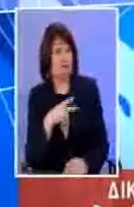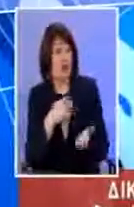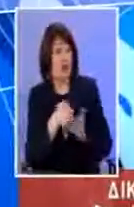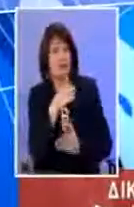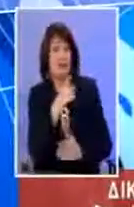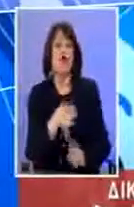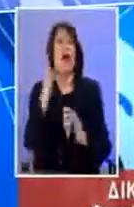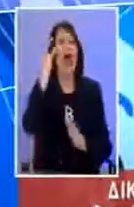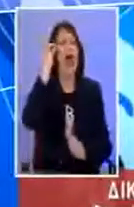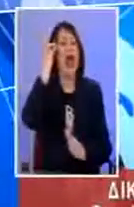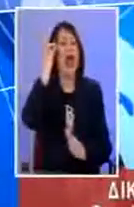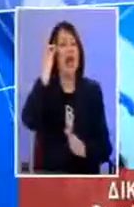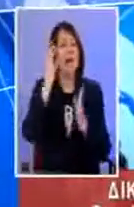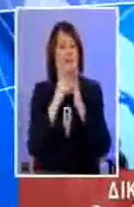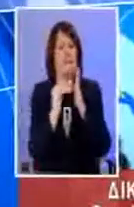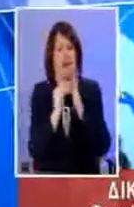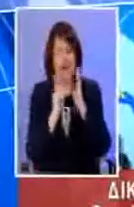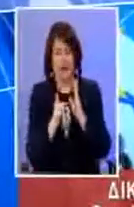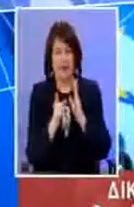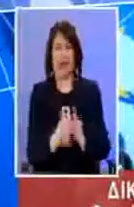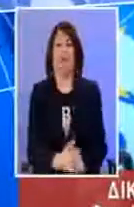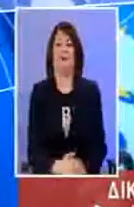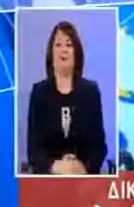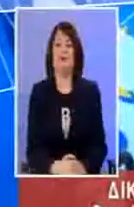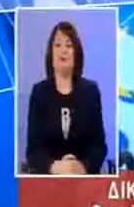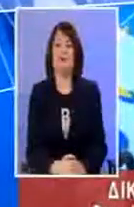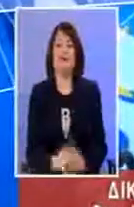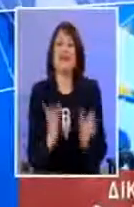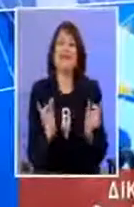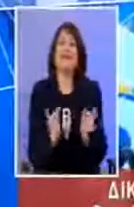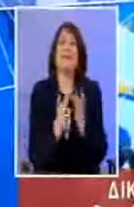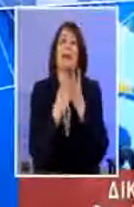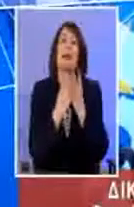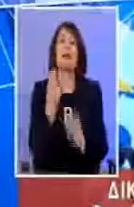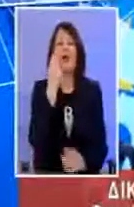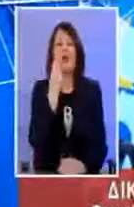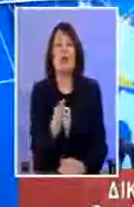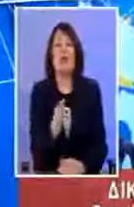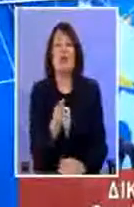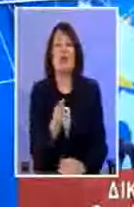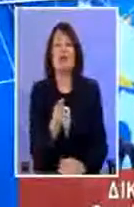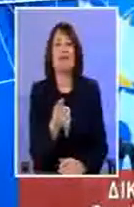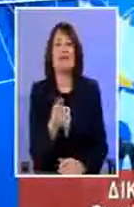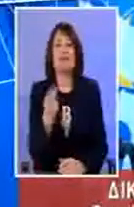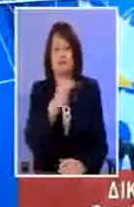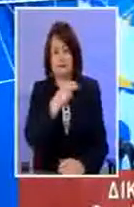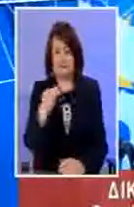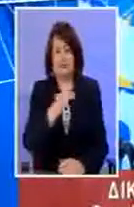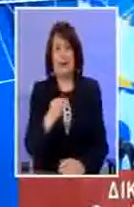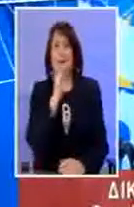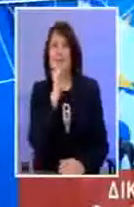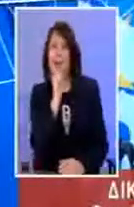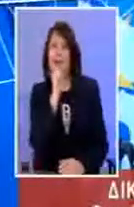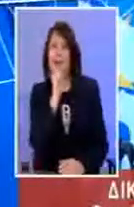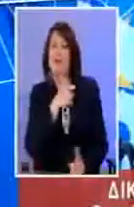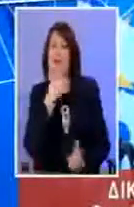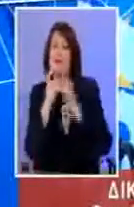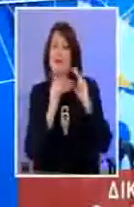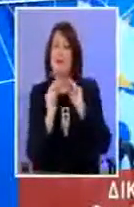στη Γαλλία, παραδείγματος χάρη, σπανίως θα δει κανείς μεταγλωτισμένο. Είναι βέβαια και για